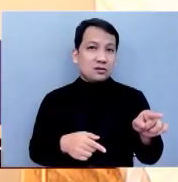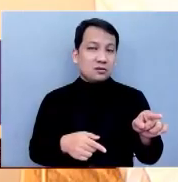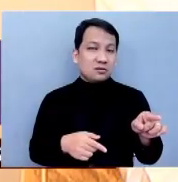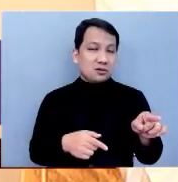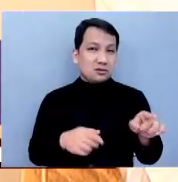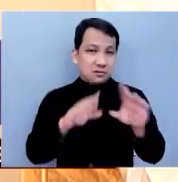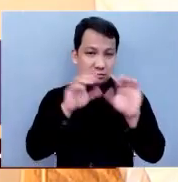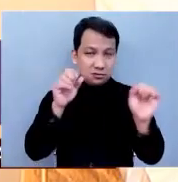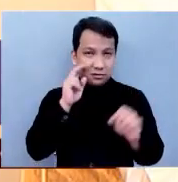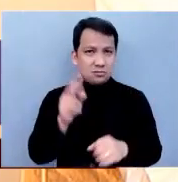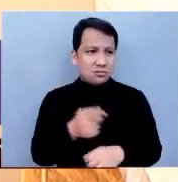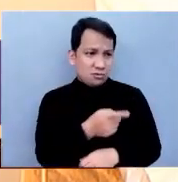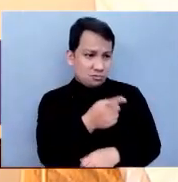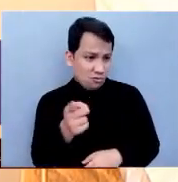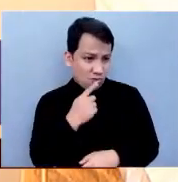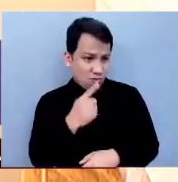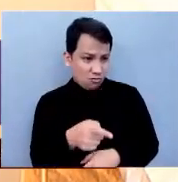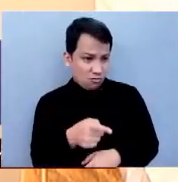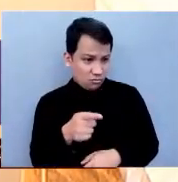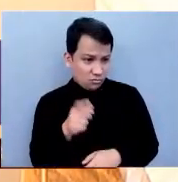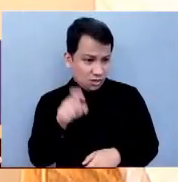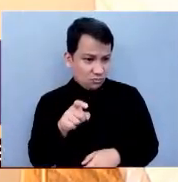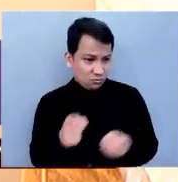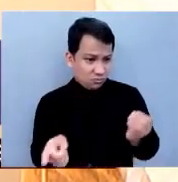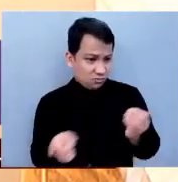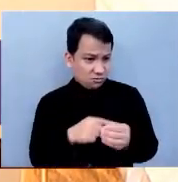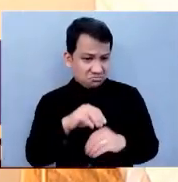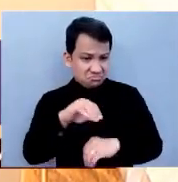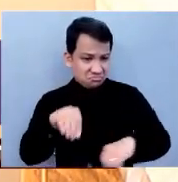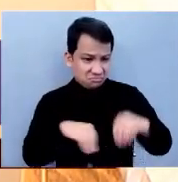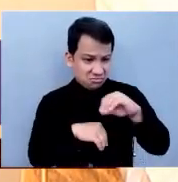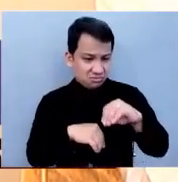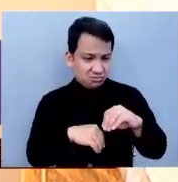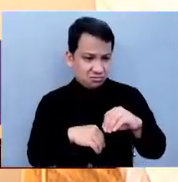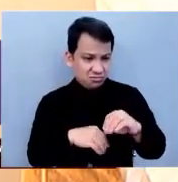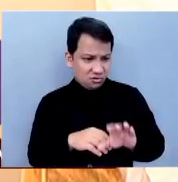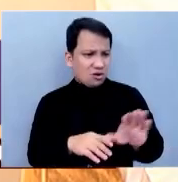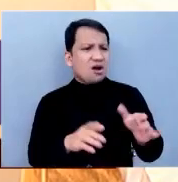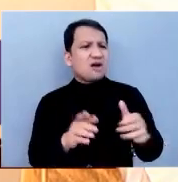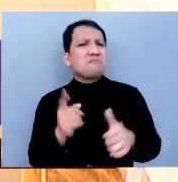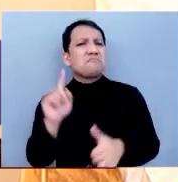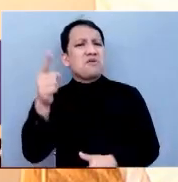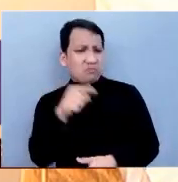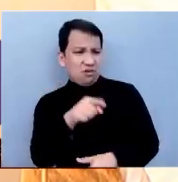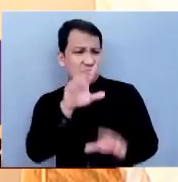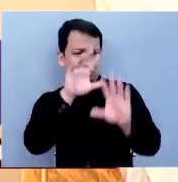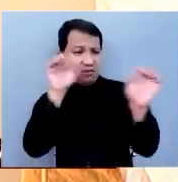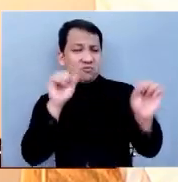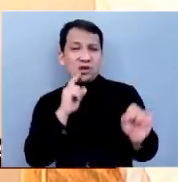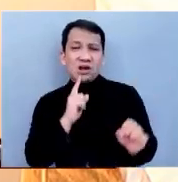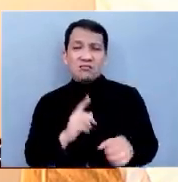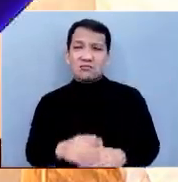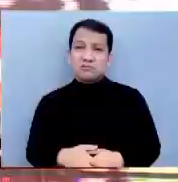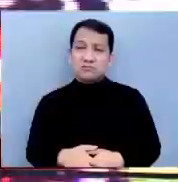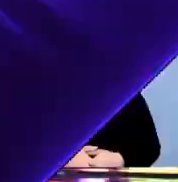Yung mga nagsasabi na dapat daw ay bawiin yung aking appointment, eh maging presidente muna sila.